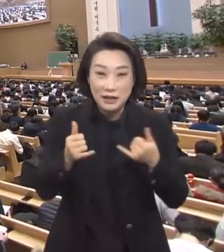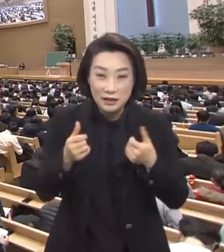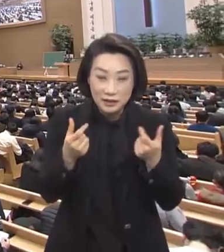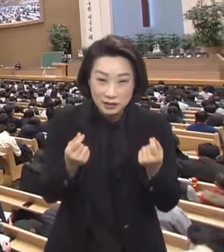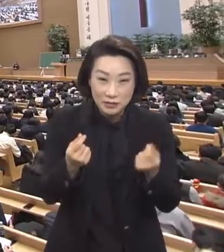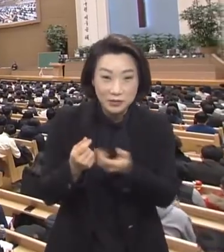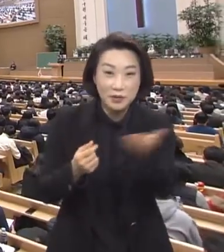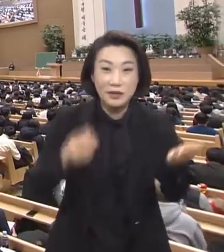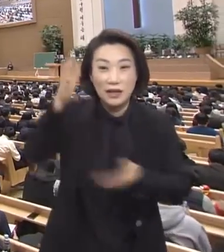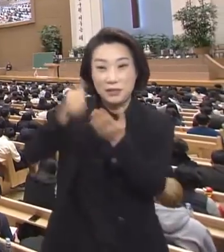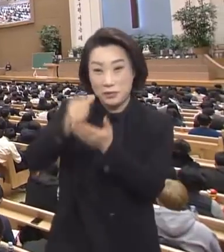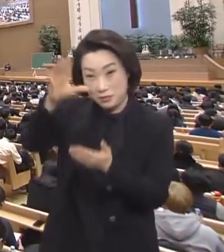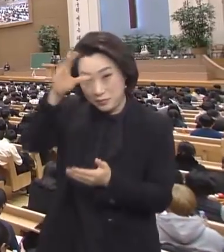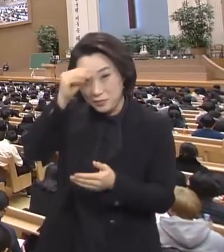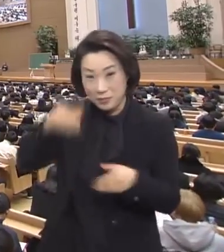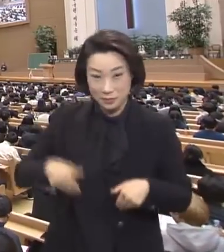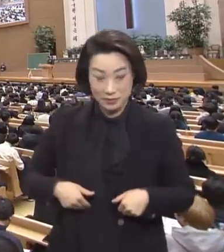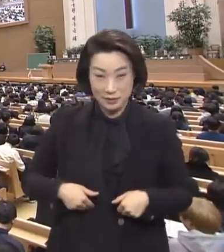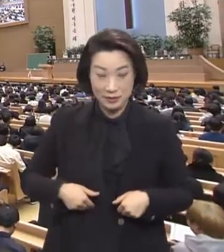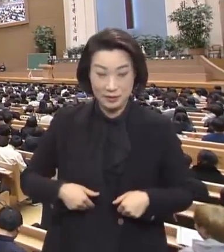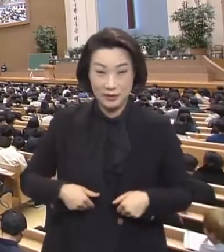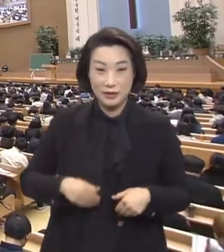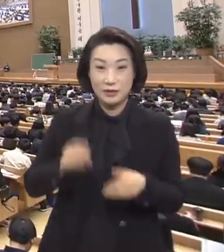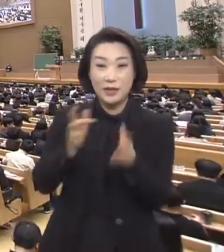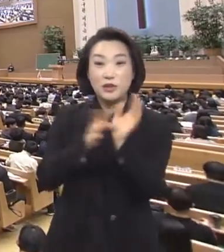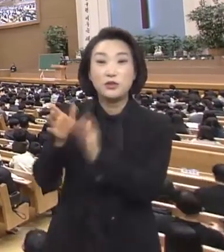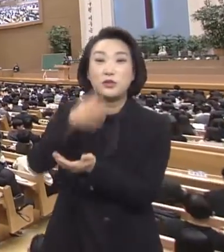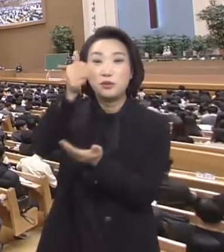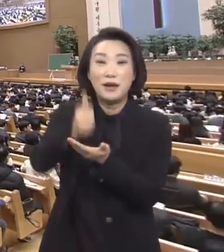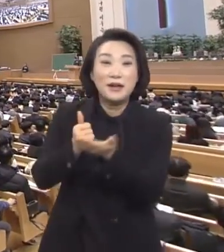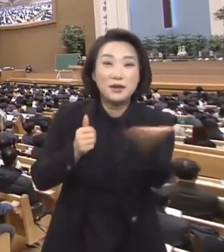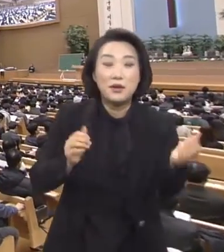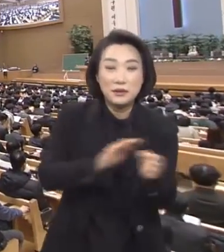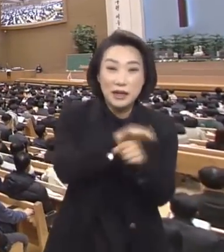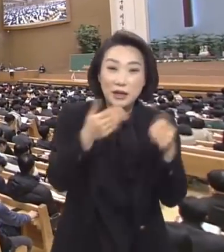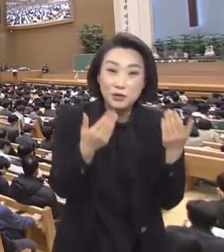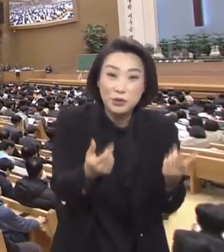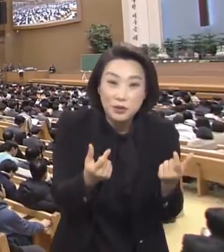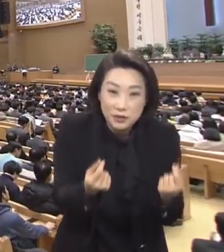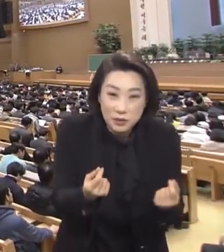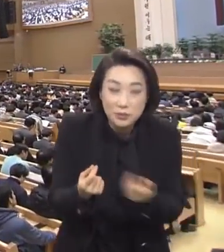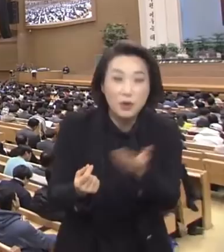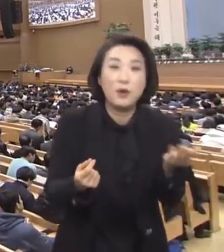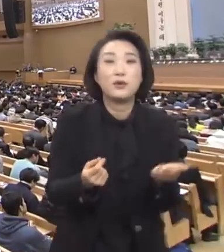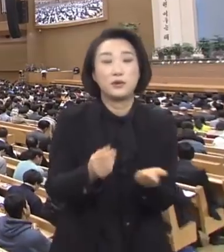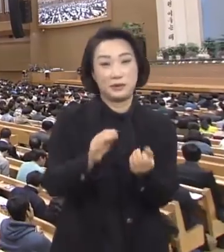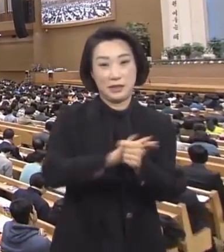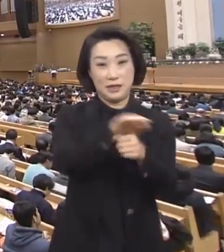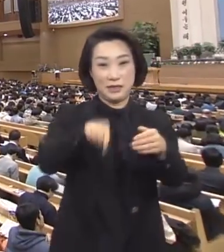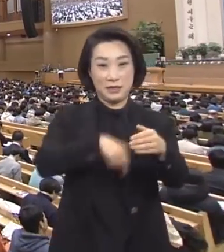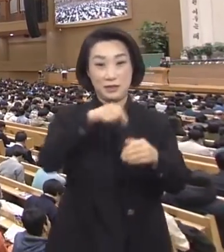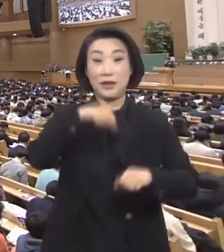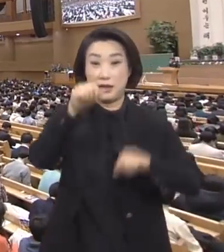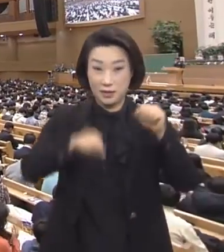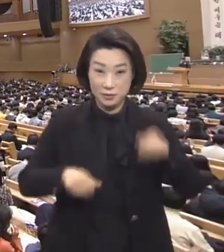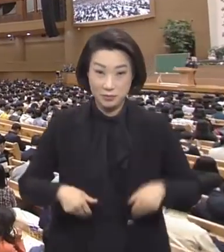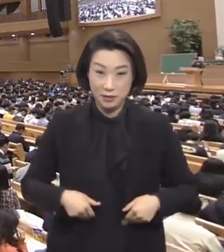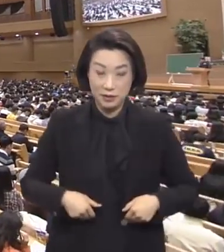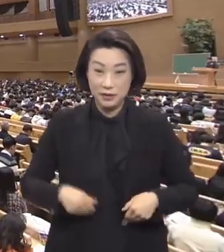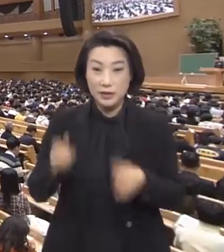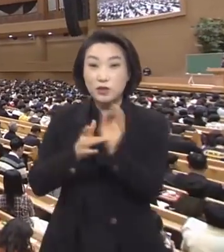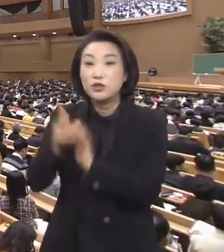되고 그리스도께서 너희를 사랑하신 것 같이 너희도 사랑 가운데서 행하라. 그는 우리를 위하여 자신을